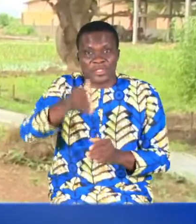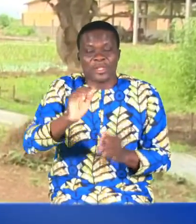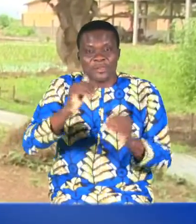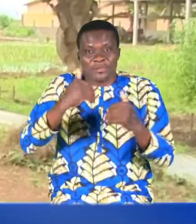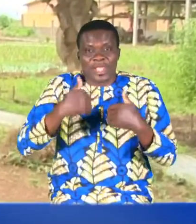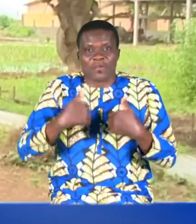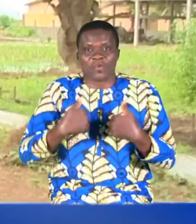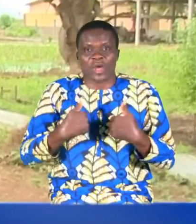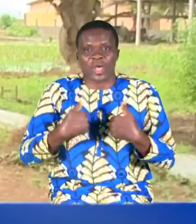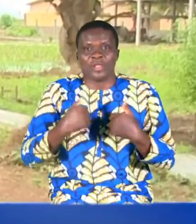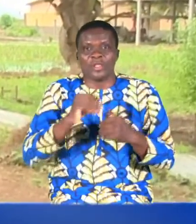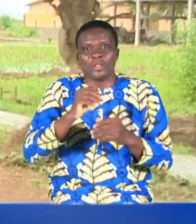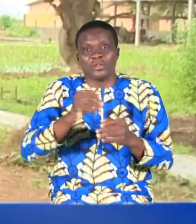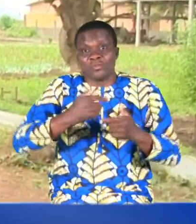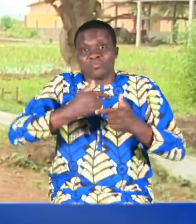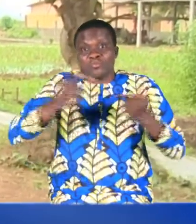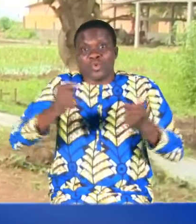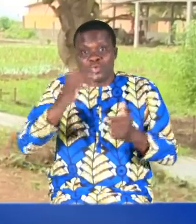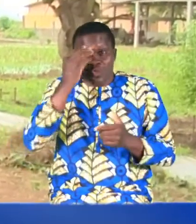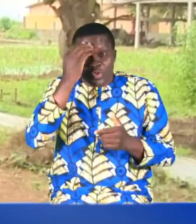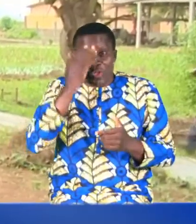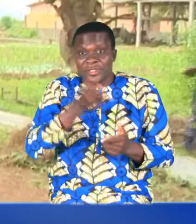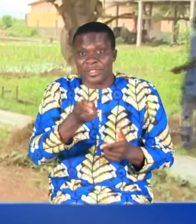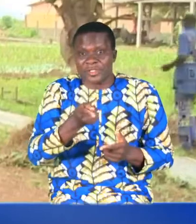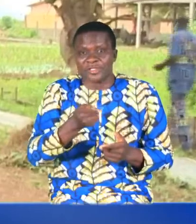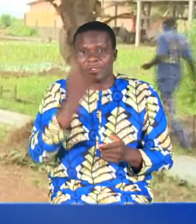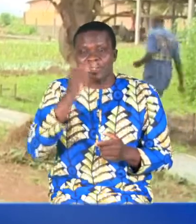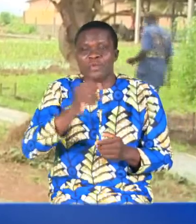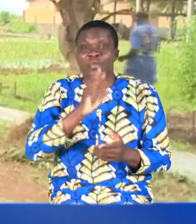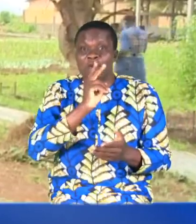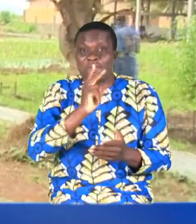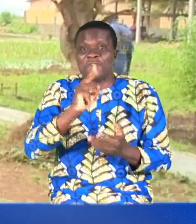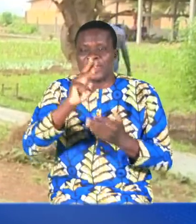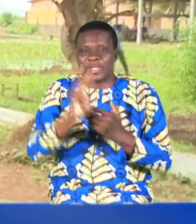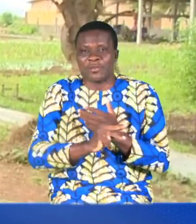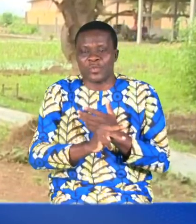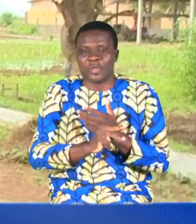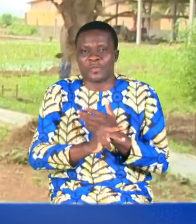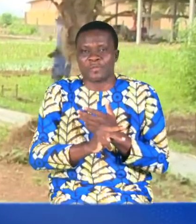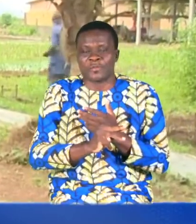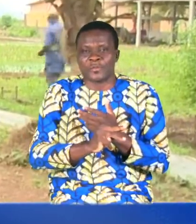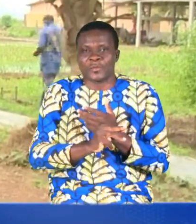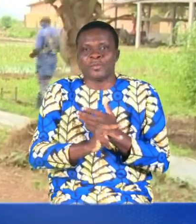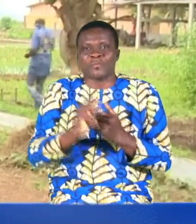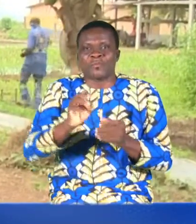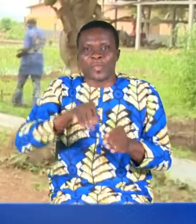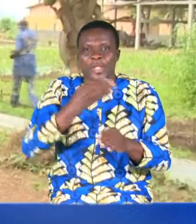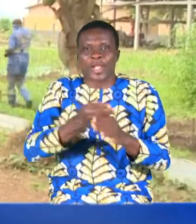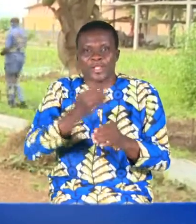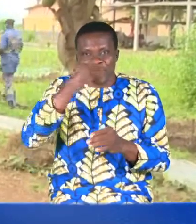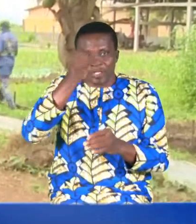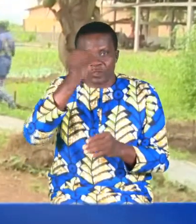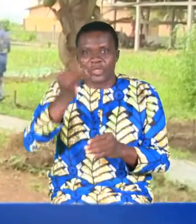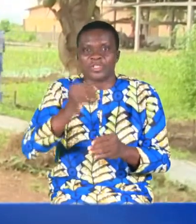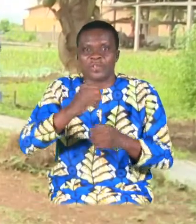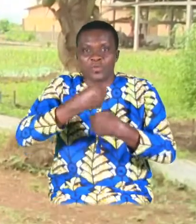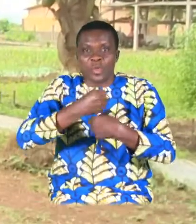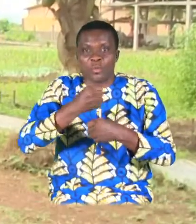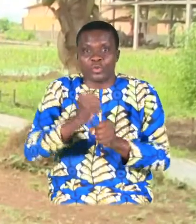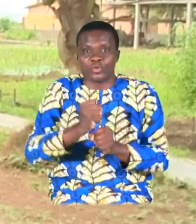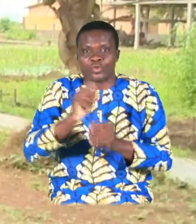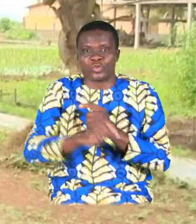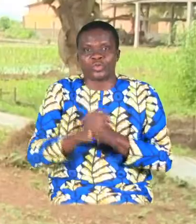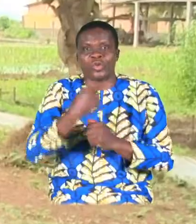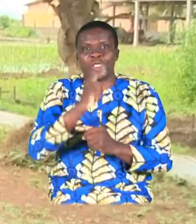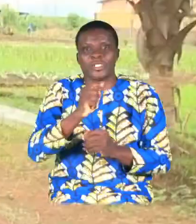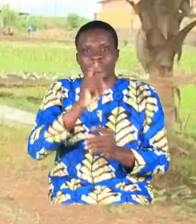d'avoir le background pour véritablement atteindre les objectifs de production